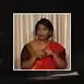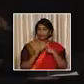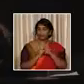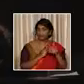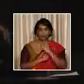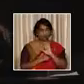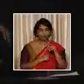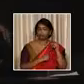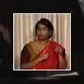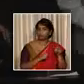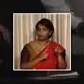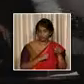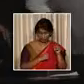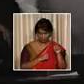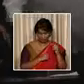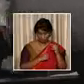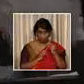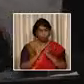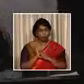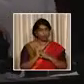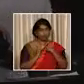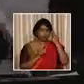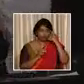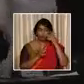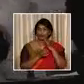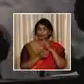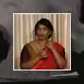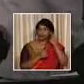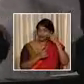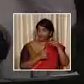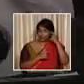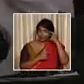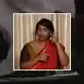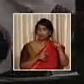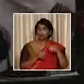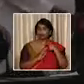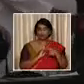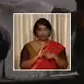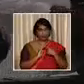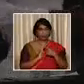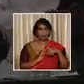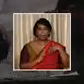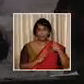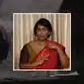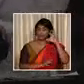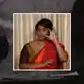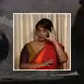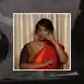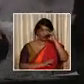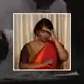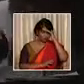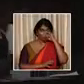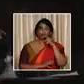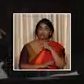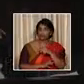தொடர்பாக 13 ஆண்டுகள் கடந்து 14வது ஆண்டிலே ஒரு நாட்டினுடைய மிகப்பெரிய உலகத்திலே உள்ள 7